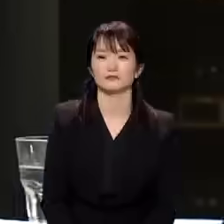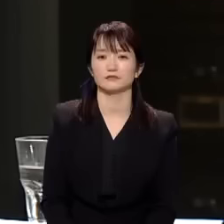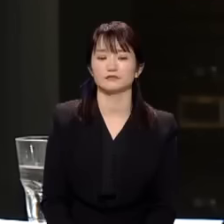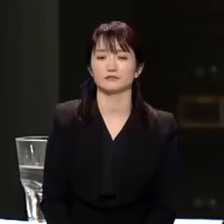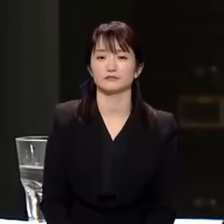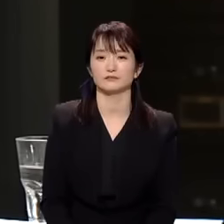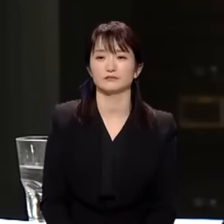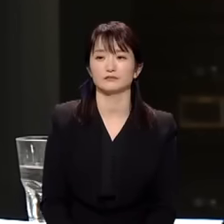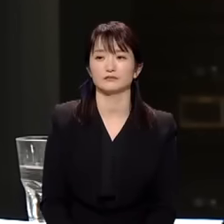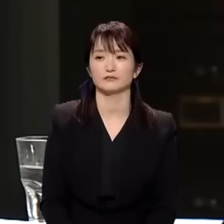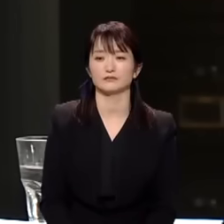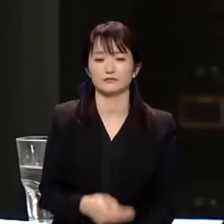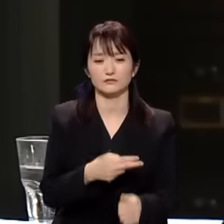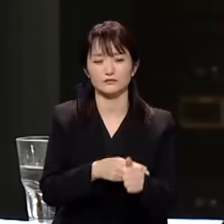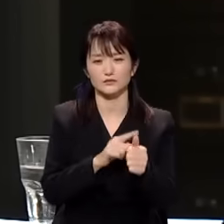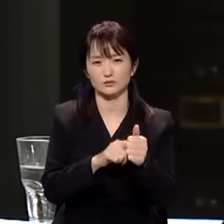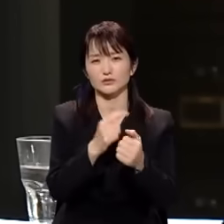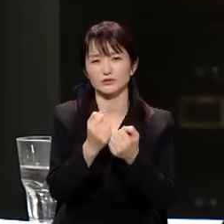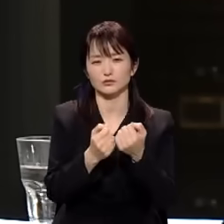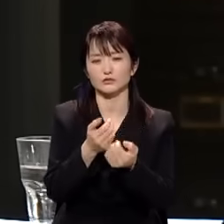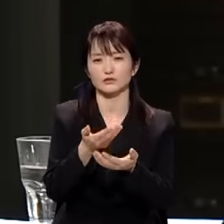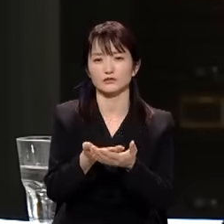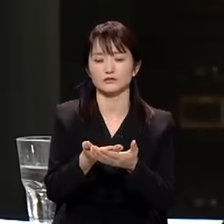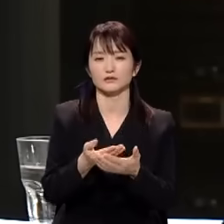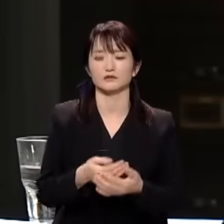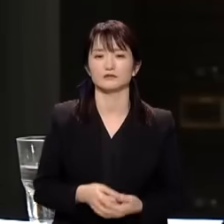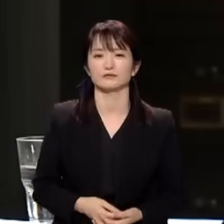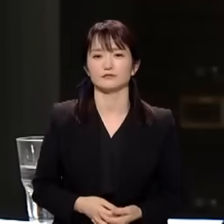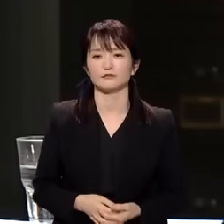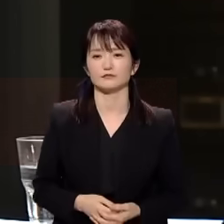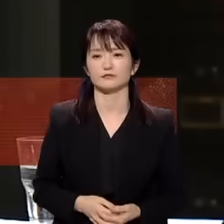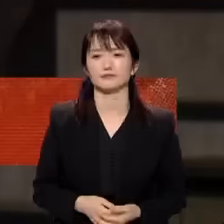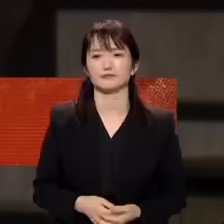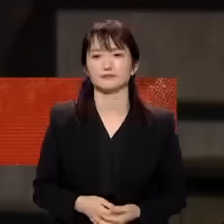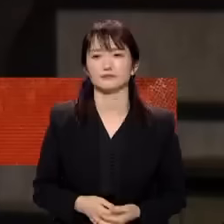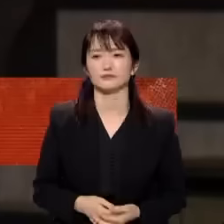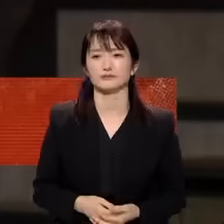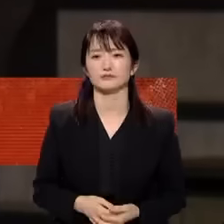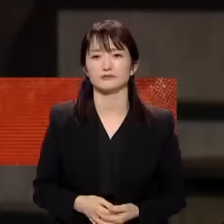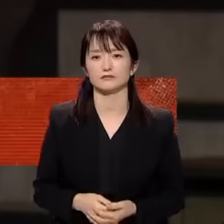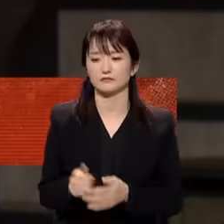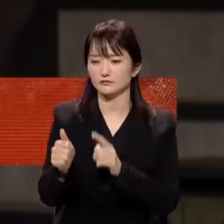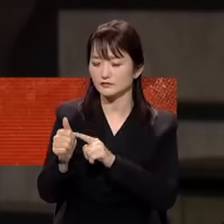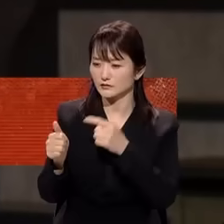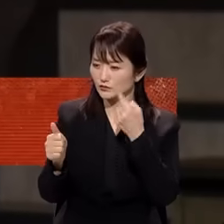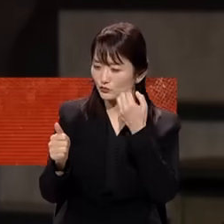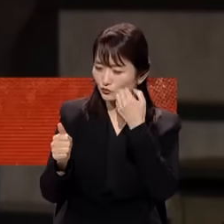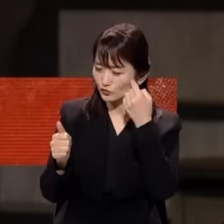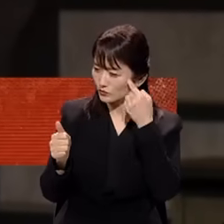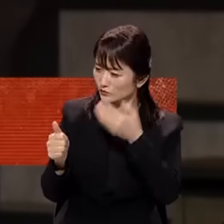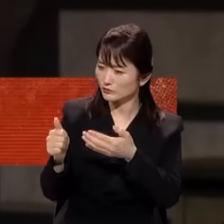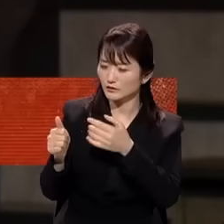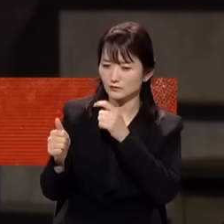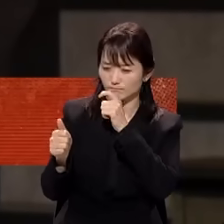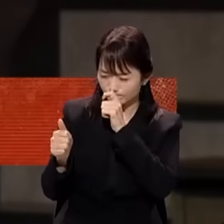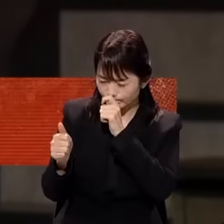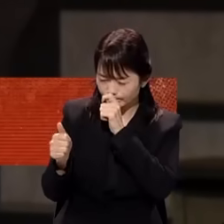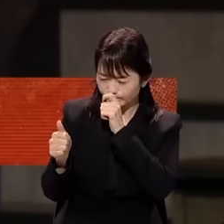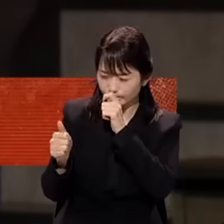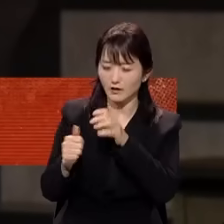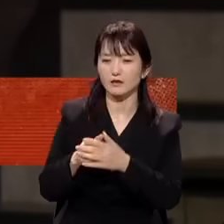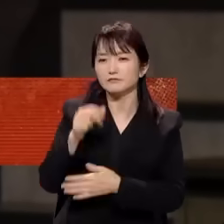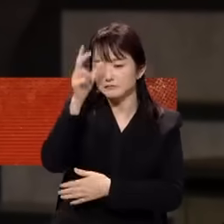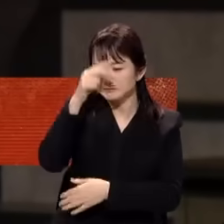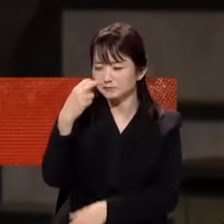자, 교수님 좀 설명 좀 해주시죠. 네, 애초 이제 그 인적 사항에 대해서는 묵비권을 행사를 했고요. 경찰의 이제